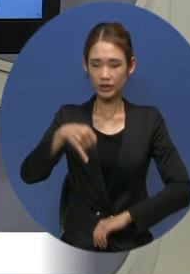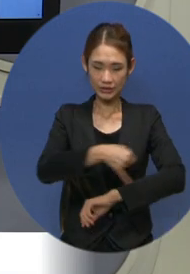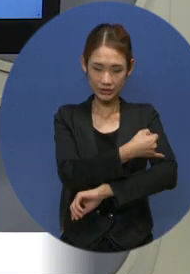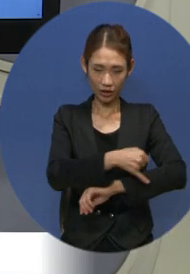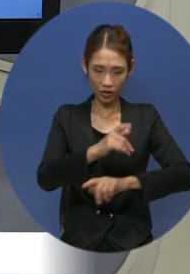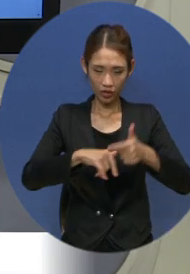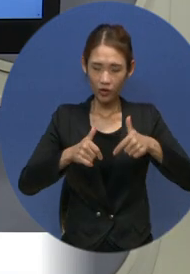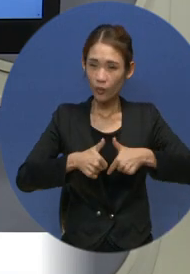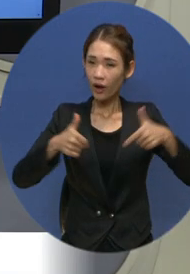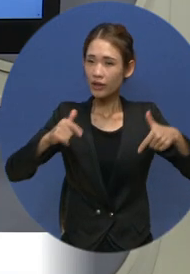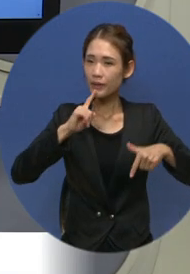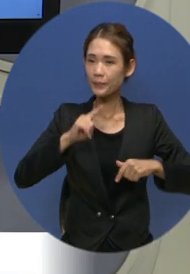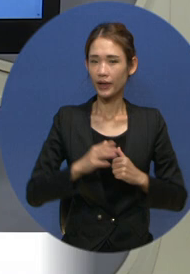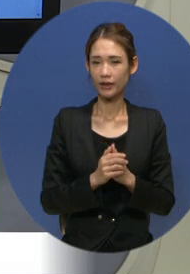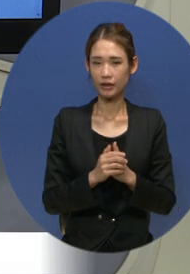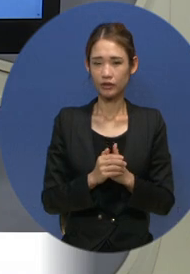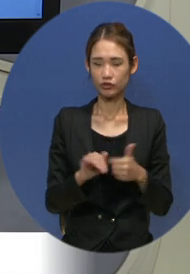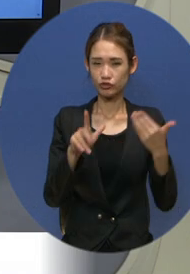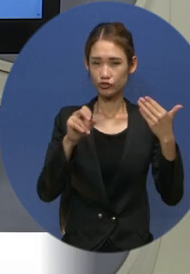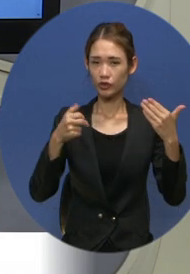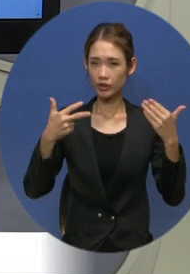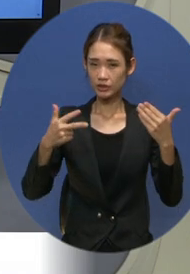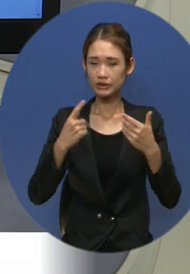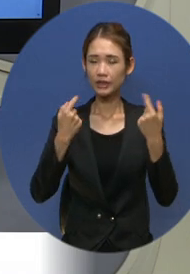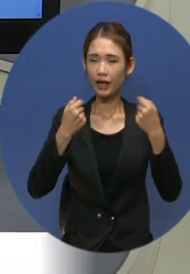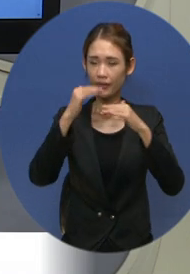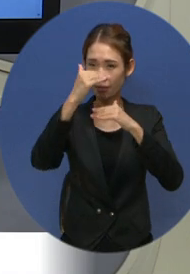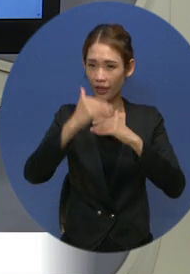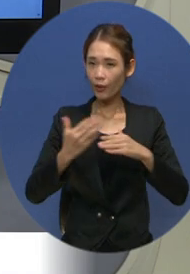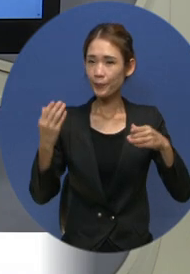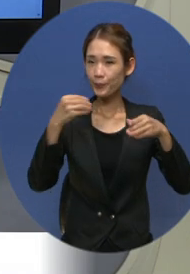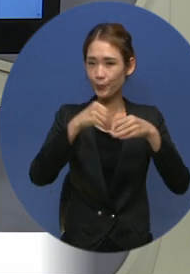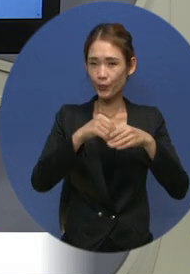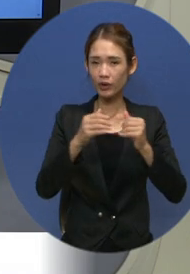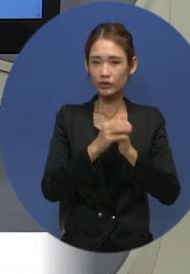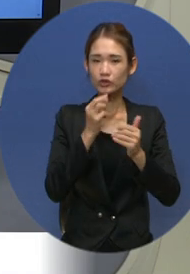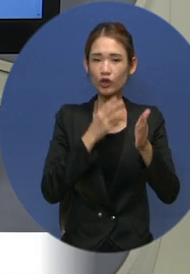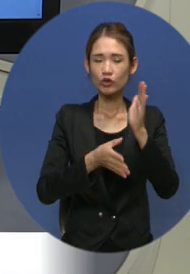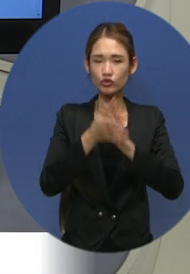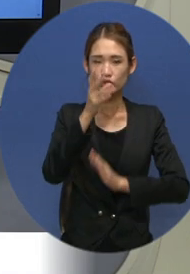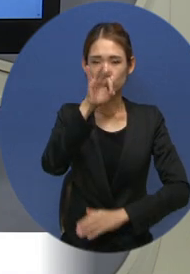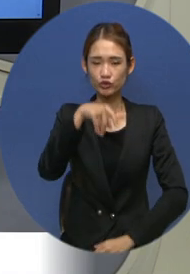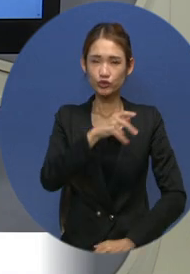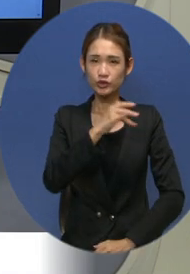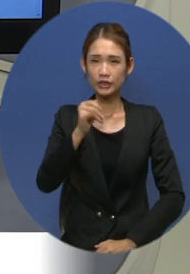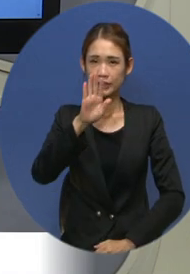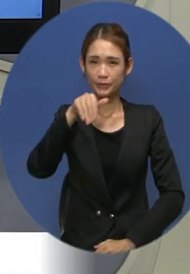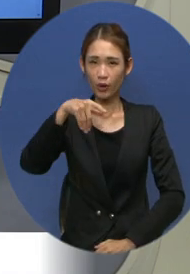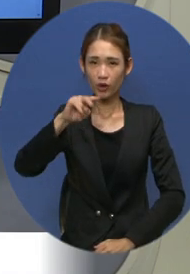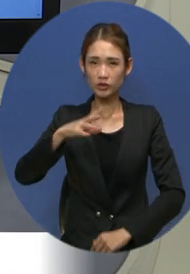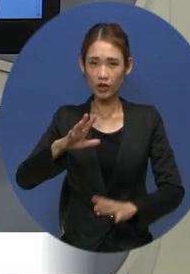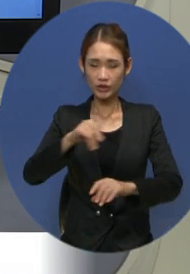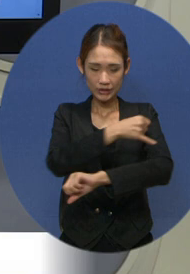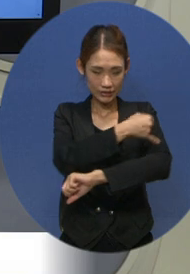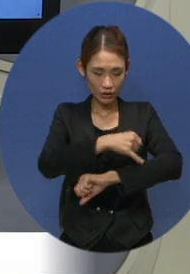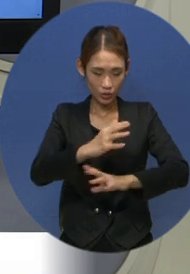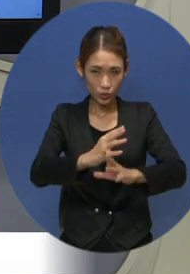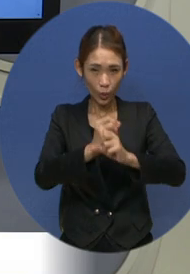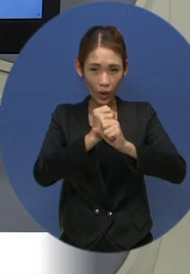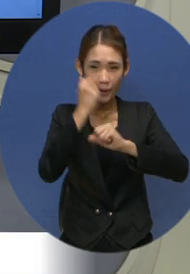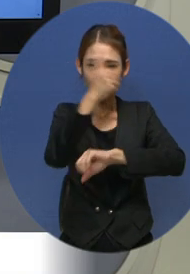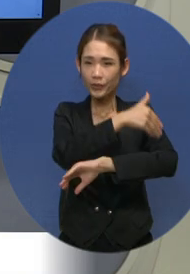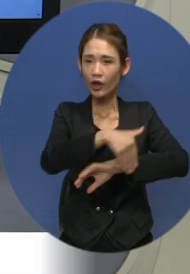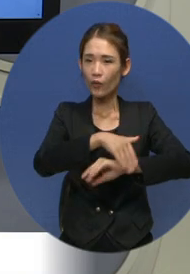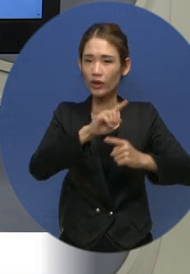합니다 지난 7의 서울시는 이 같은 내용을 담은 서울시 유니버설디자인 종합계획을 단계별로